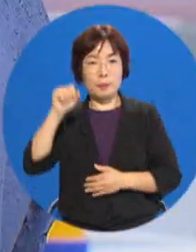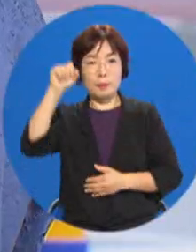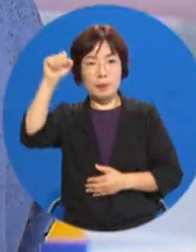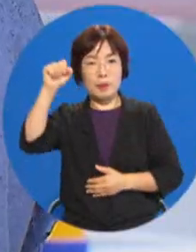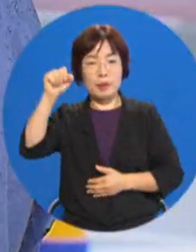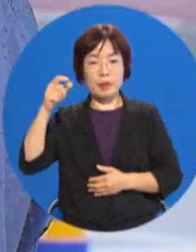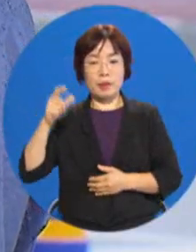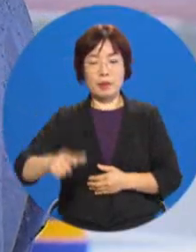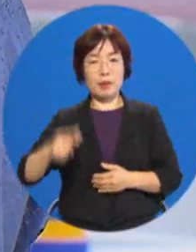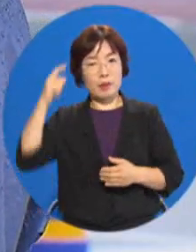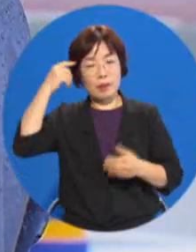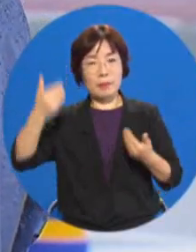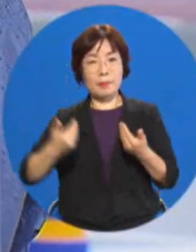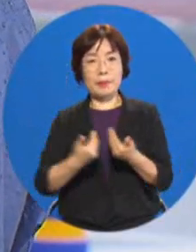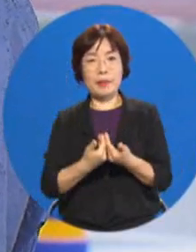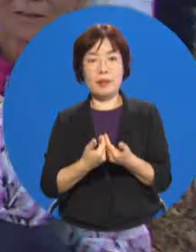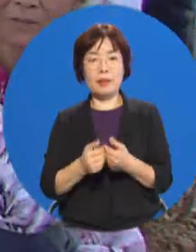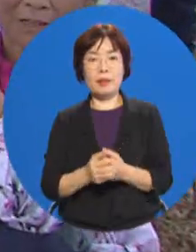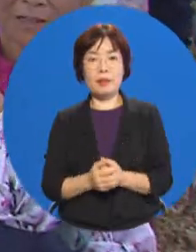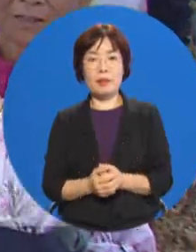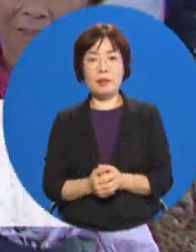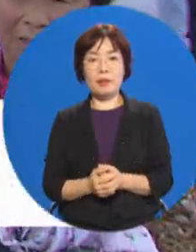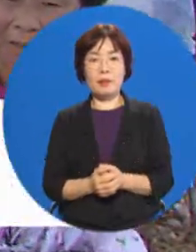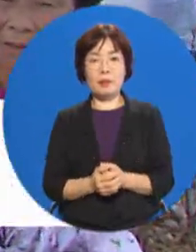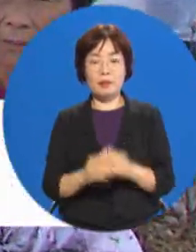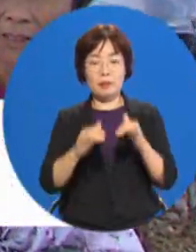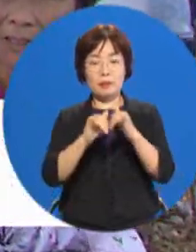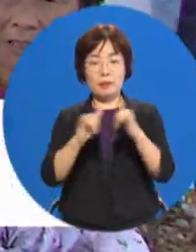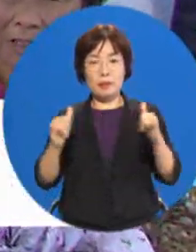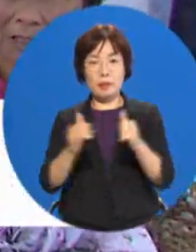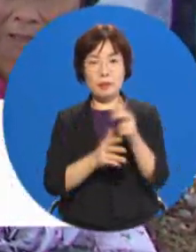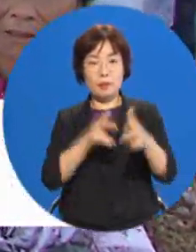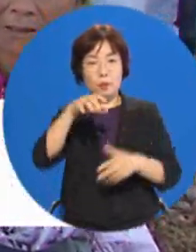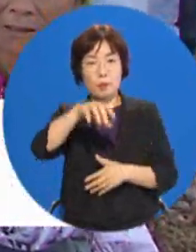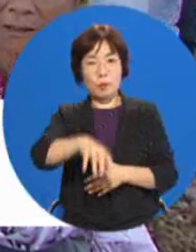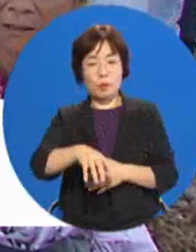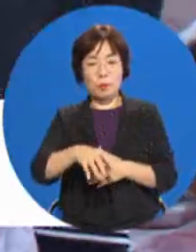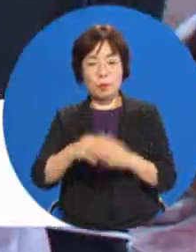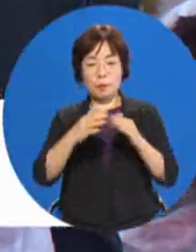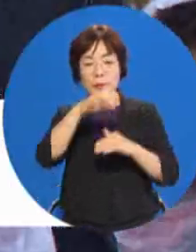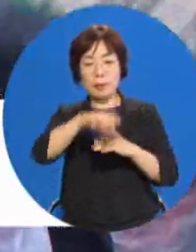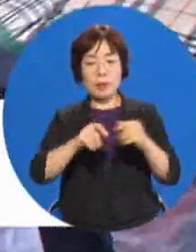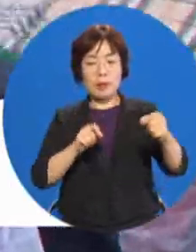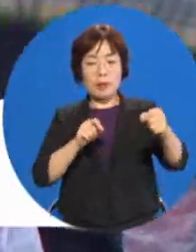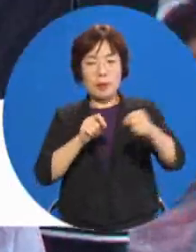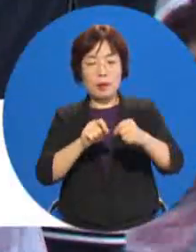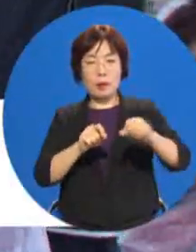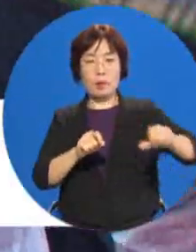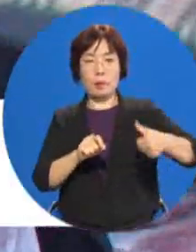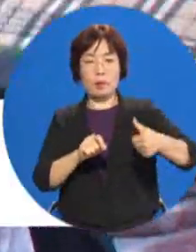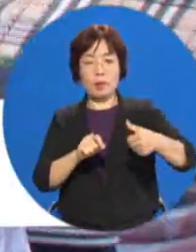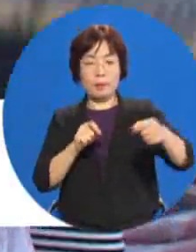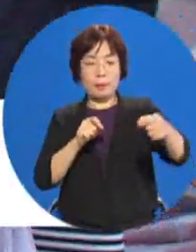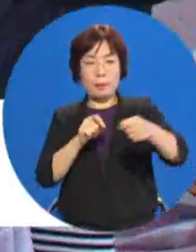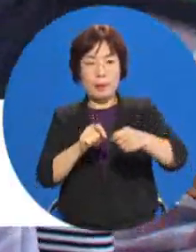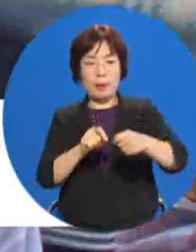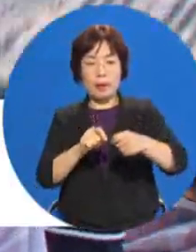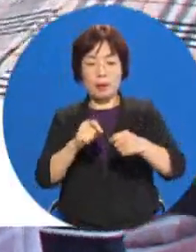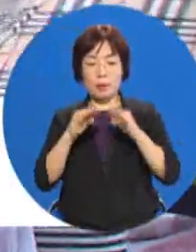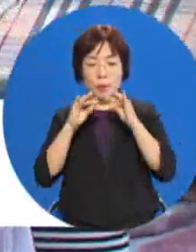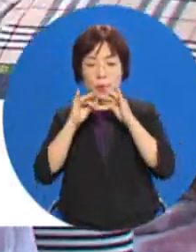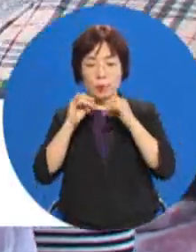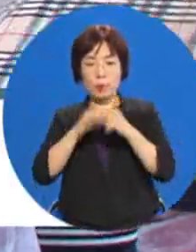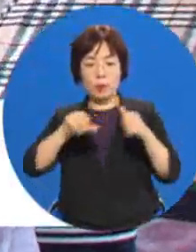강하게 반발하고 나섰습니다. 마을 주민들은 사업 부지가 마을과 불과 500여 미터밖에 떨어져 있지 않아 분진 등에